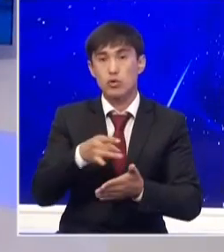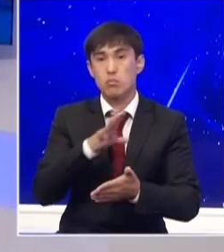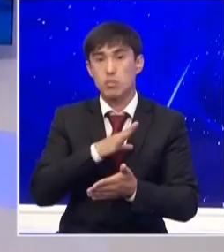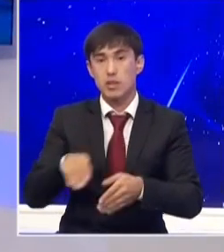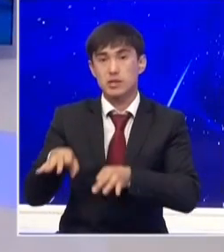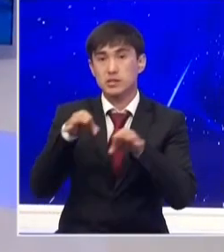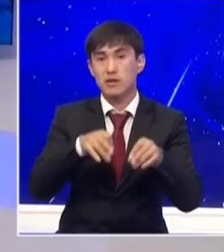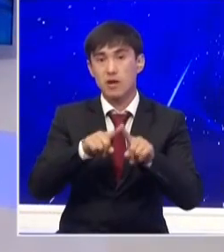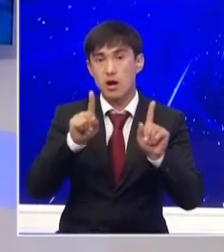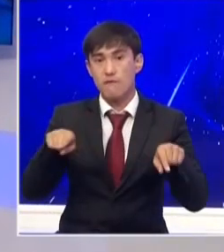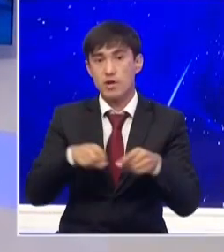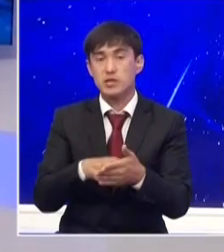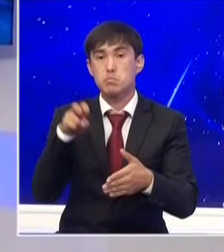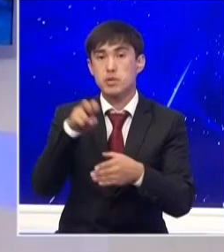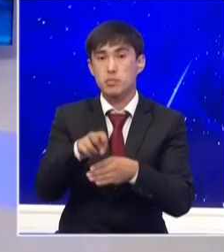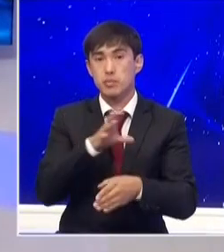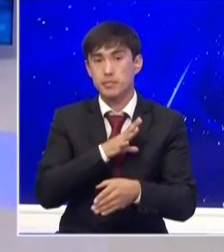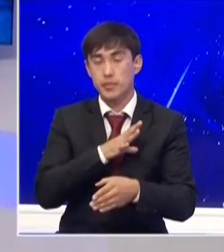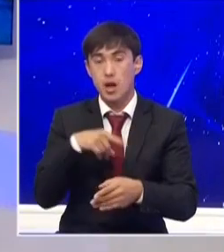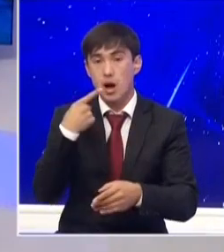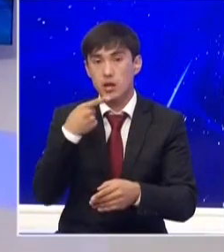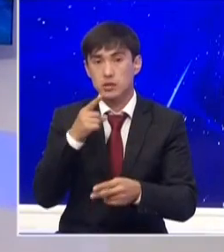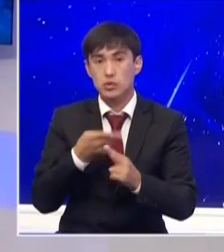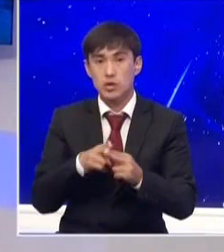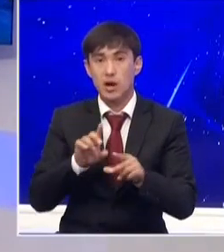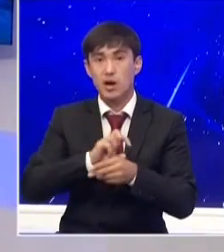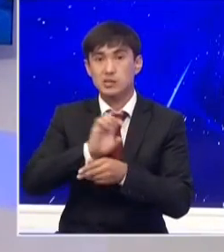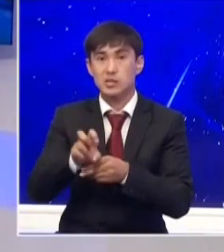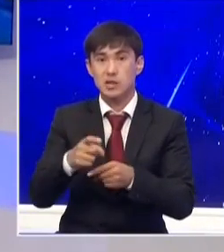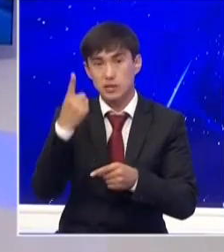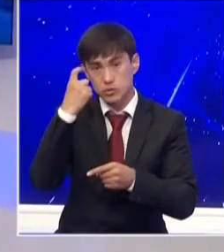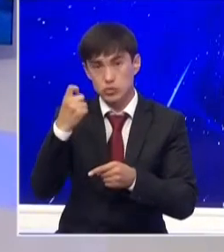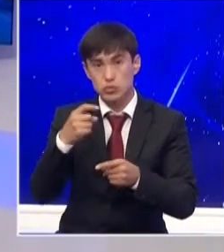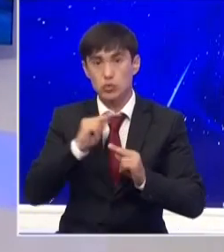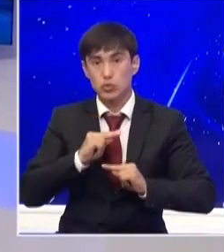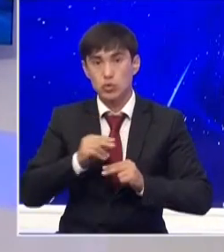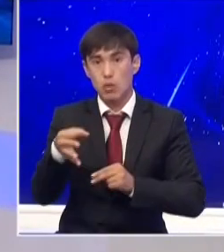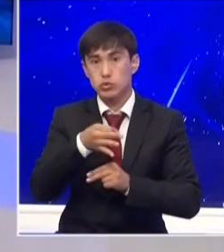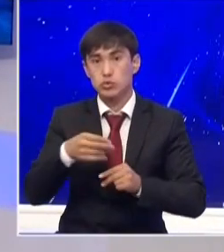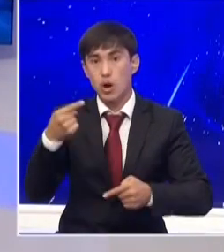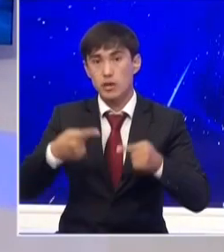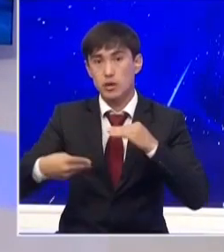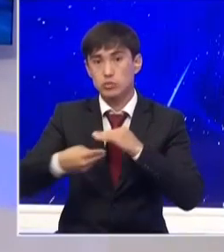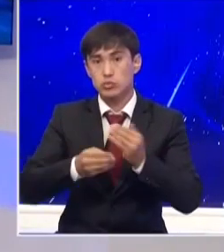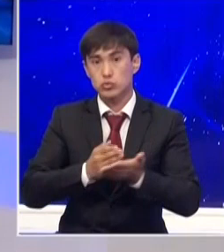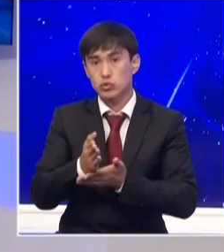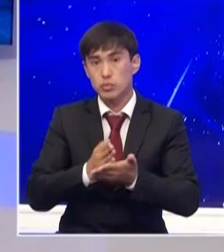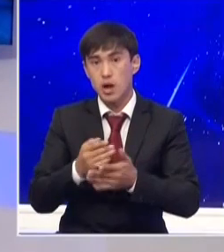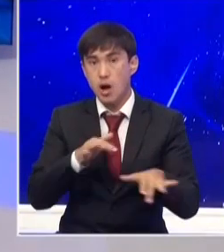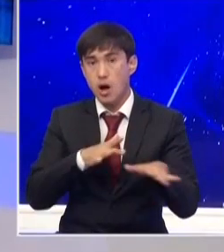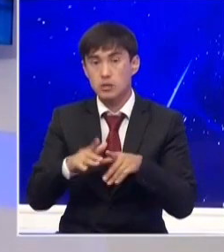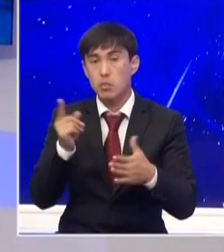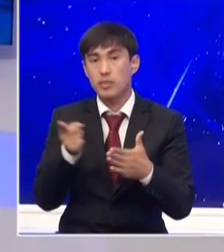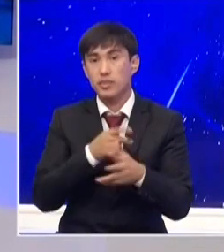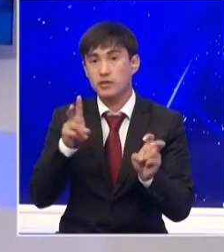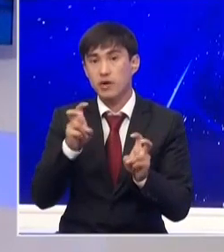им были доставлены конверты с письмами как оказалось их рассылка инициатива сотрудников областной антикоррупционной службы в рамках акции